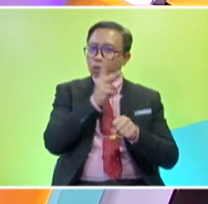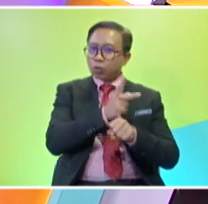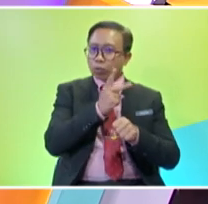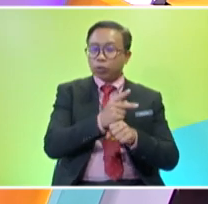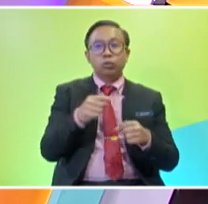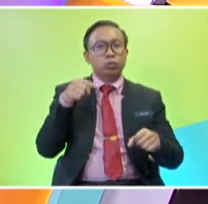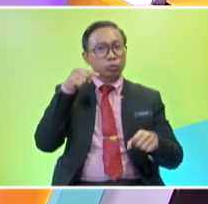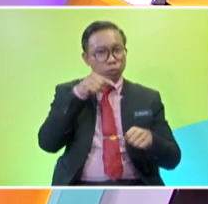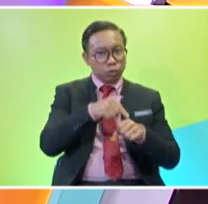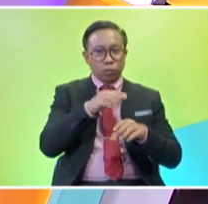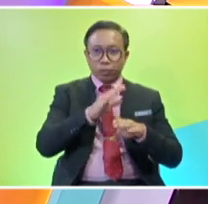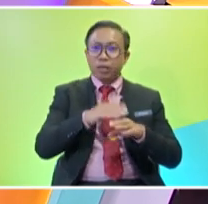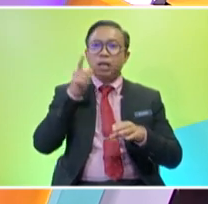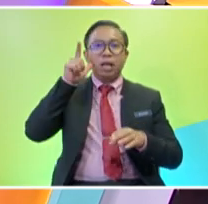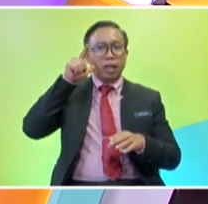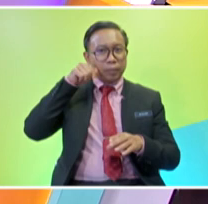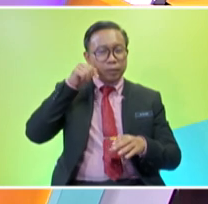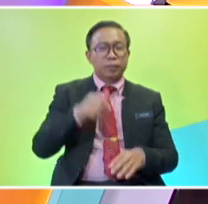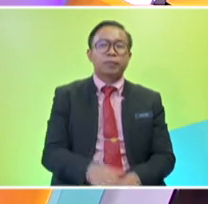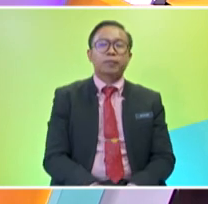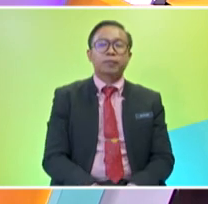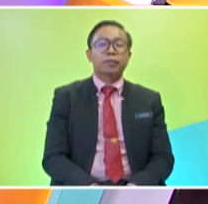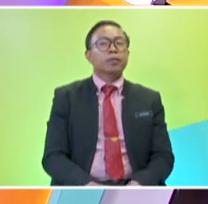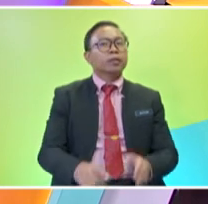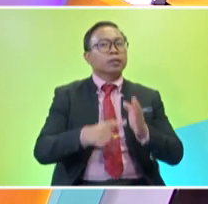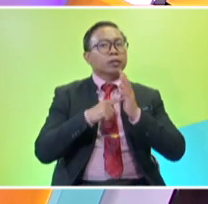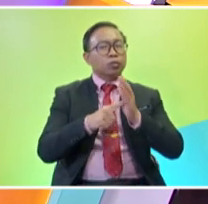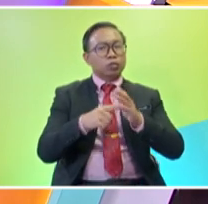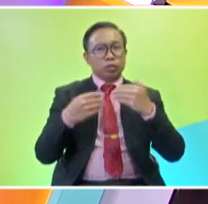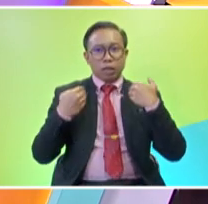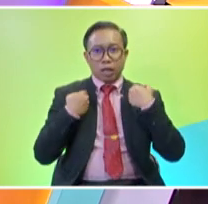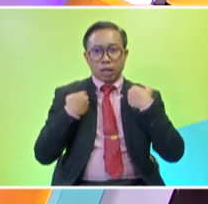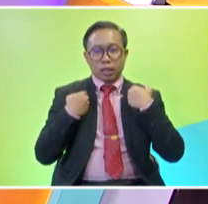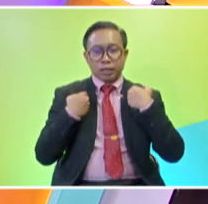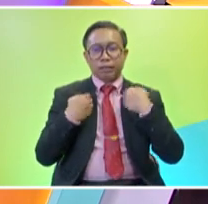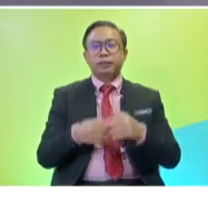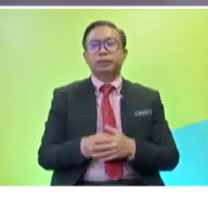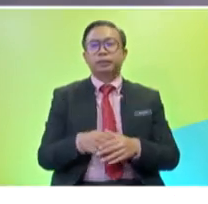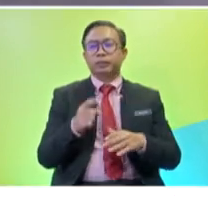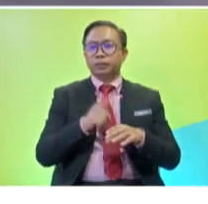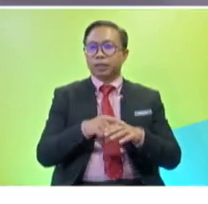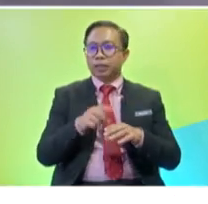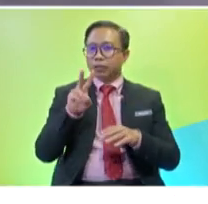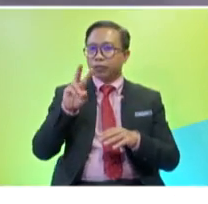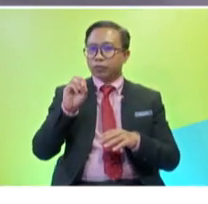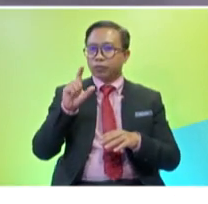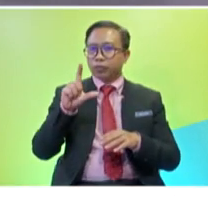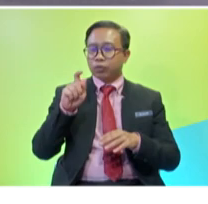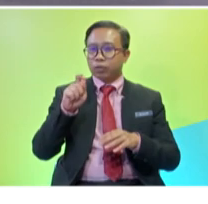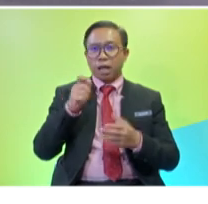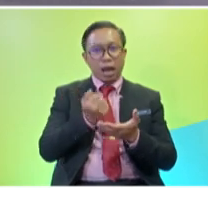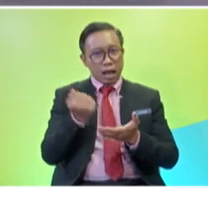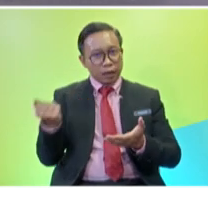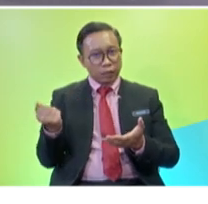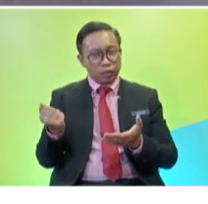dicucuk pada lemon Oke jadi ini menunjukkan adanya pesongan pada Mbok mite maknanya ada